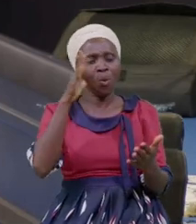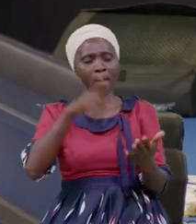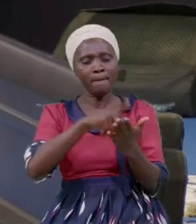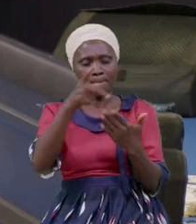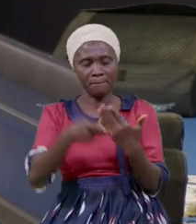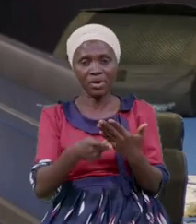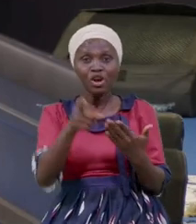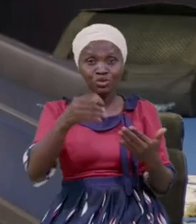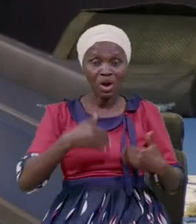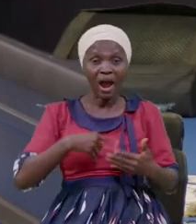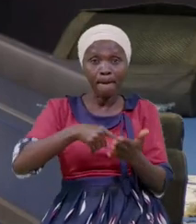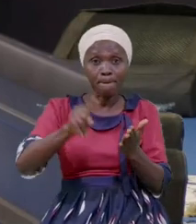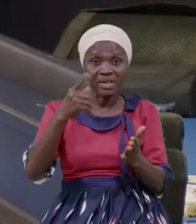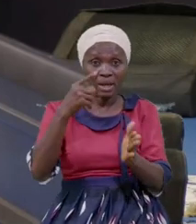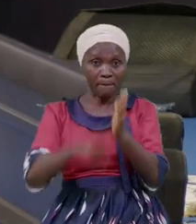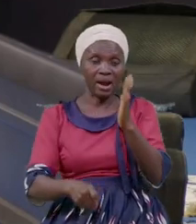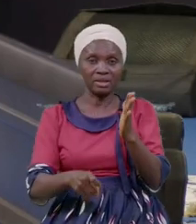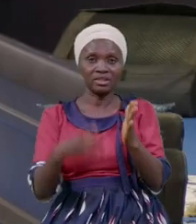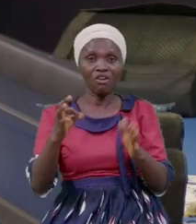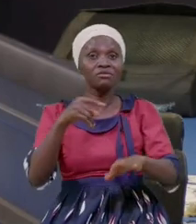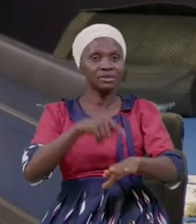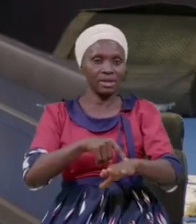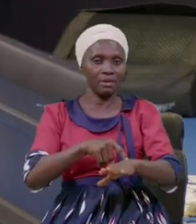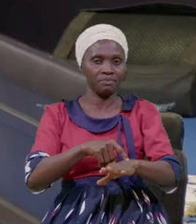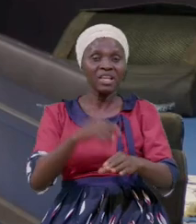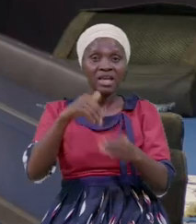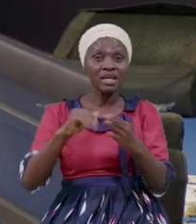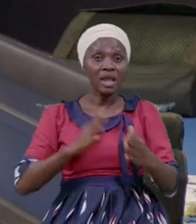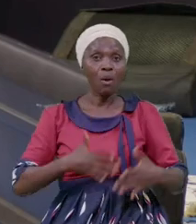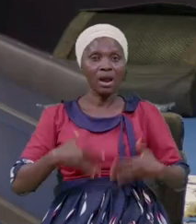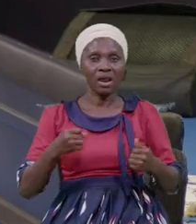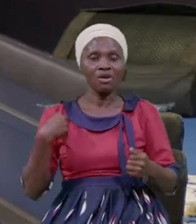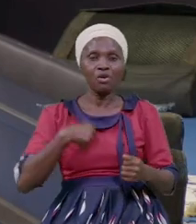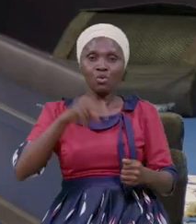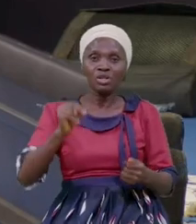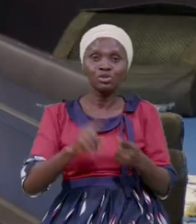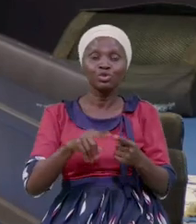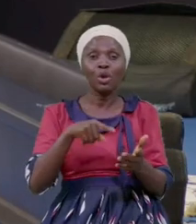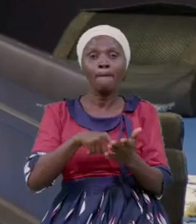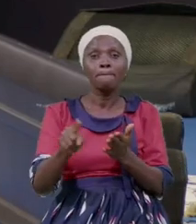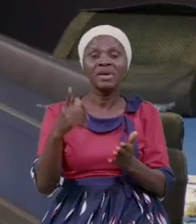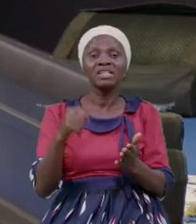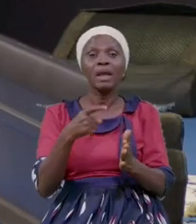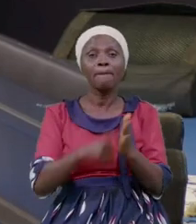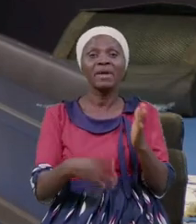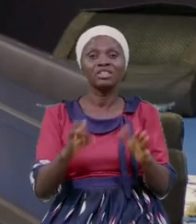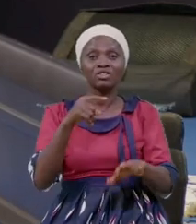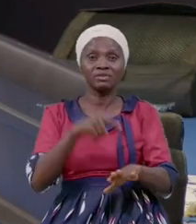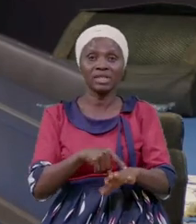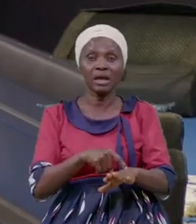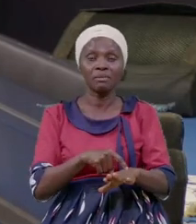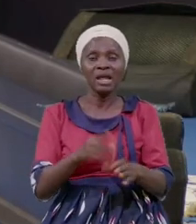vie il nous faut payer le prix du temps apprendre il faut du temps